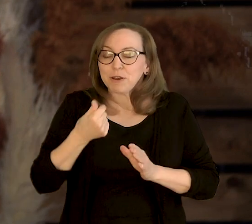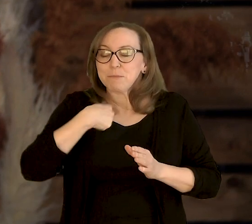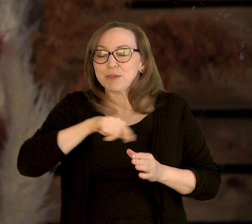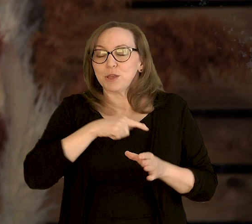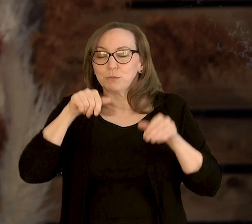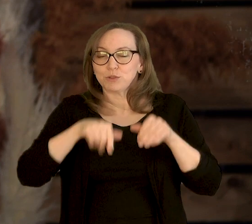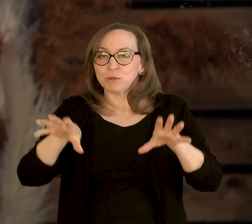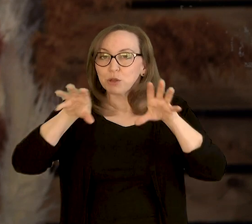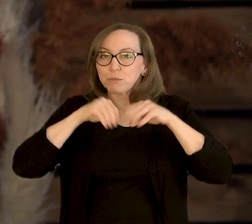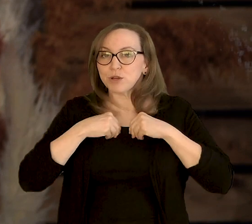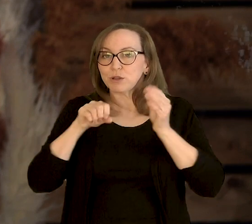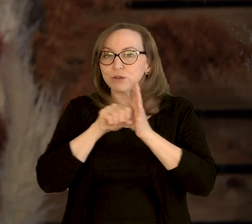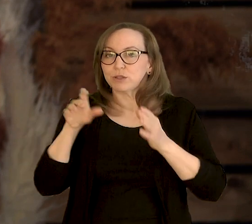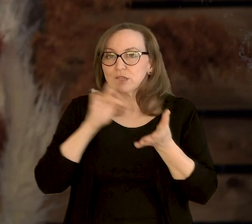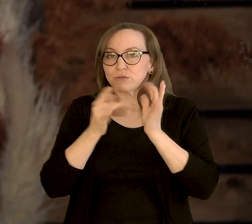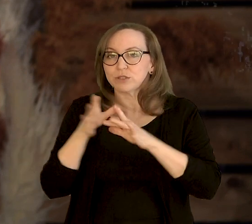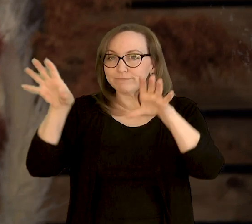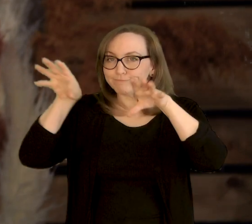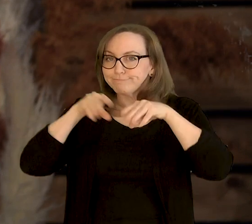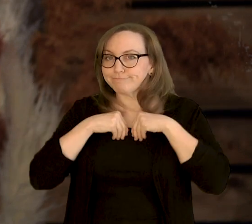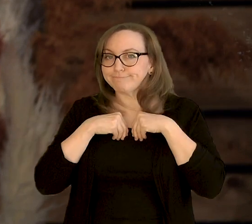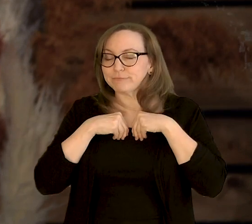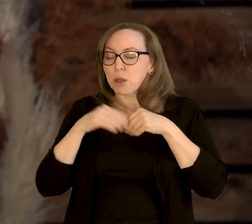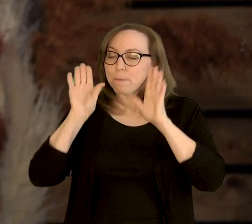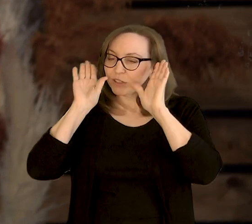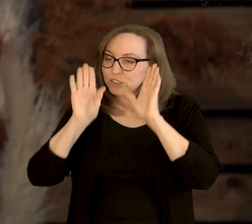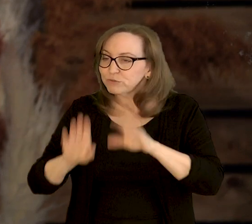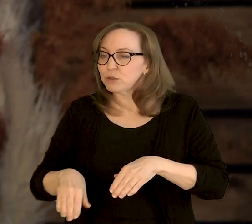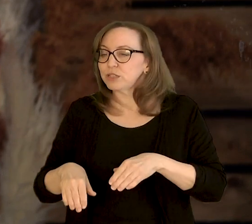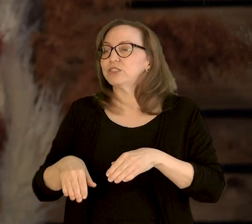przyjąć. Pozwolić się tej miłości uzdrowić,